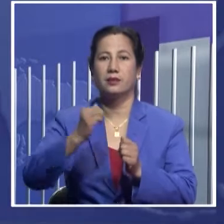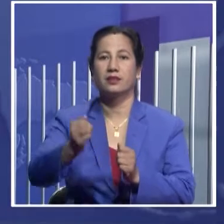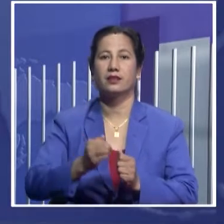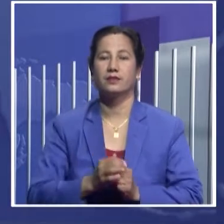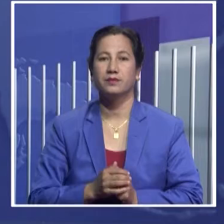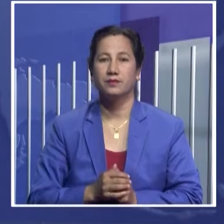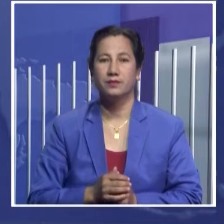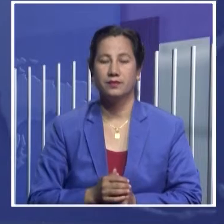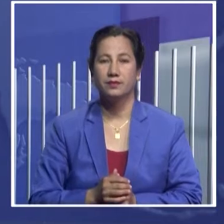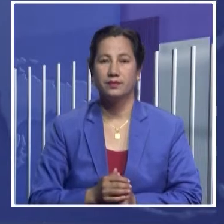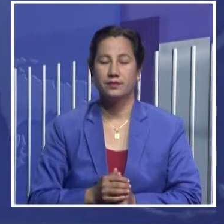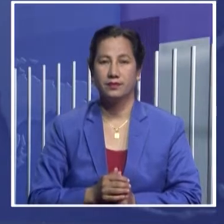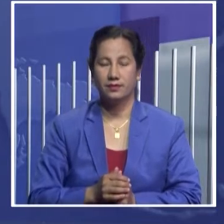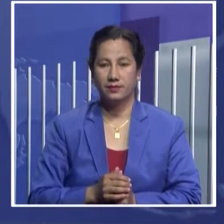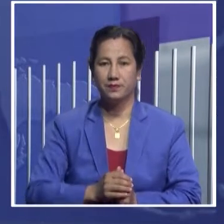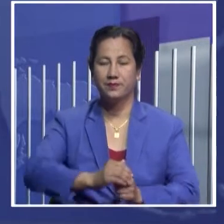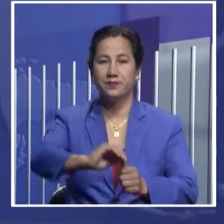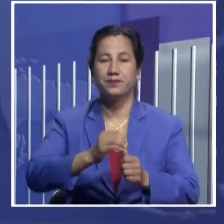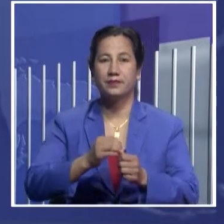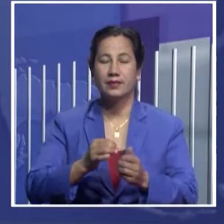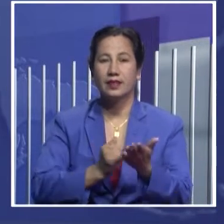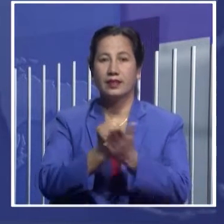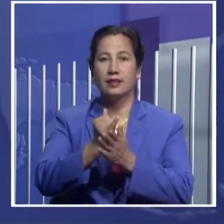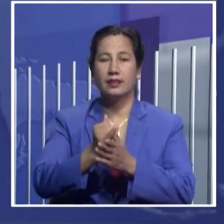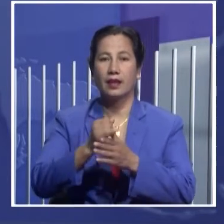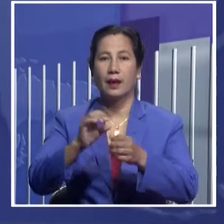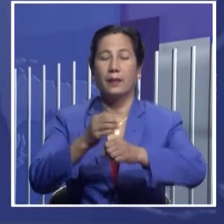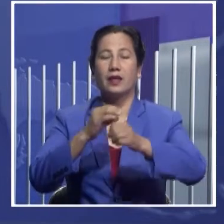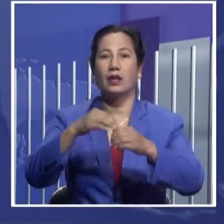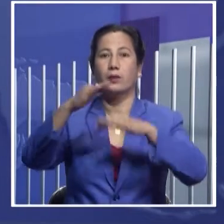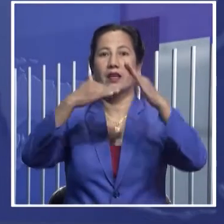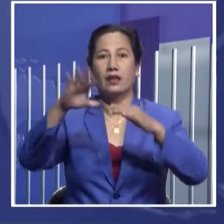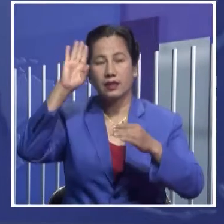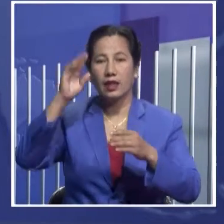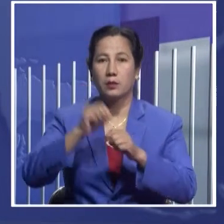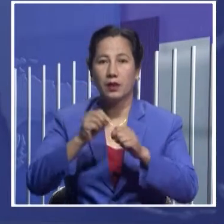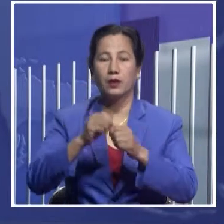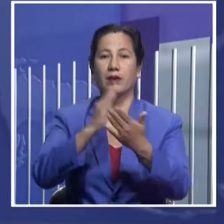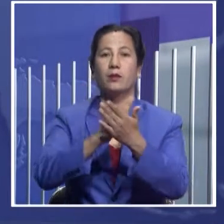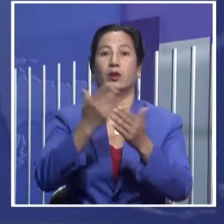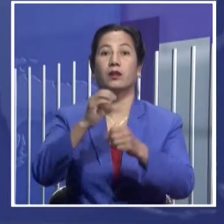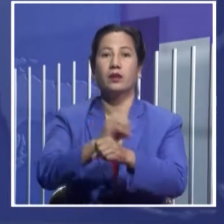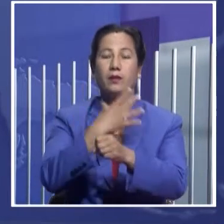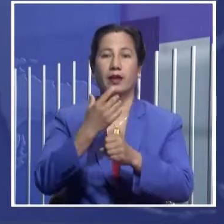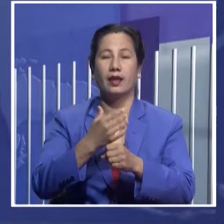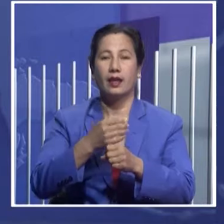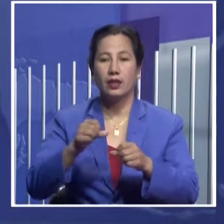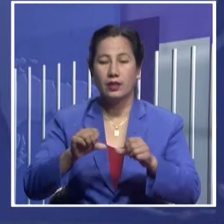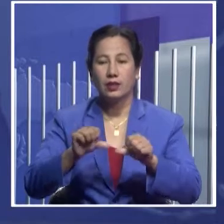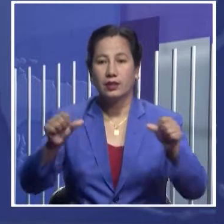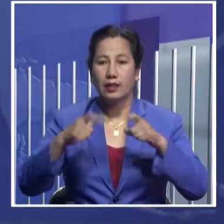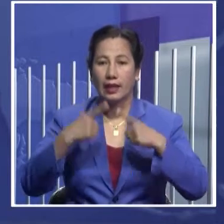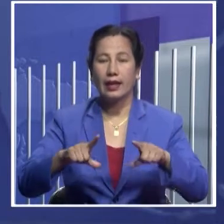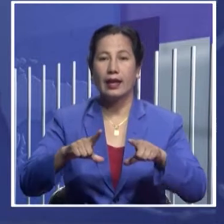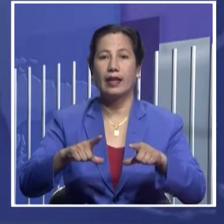बस्नेत। कृषि प्रणाली को विकास का लागि सरकारले निर्माण गरेका कार्यक्रम कति प्रभावकारी? भूमिहीन